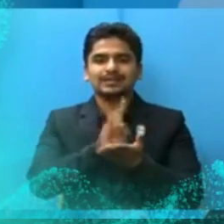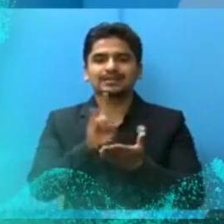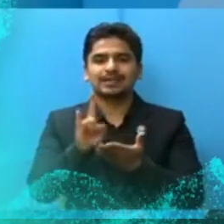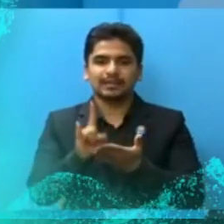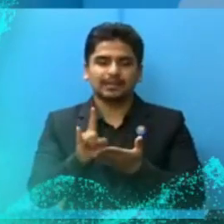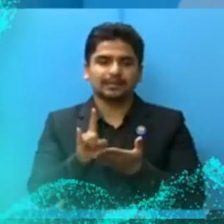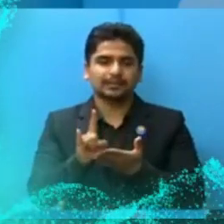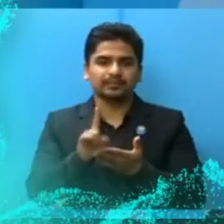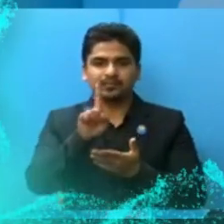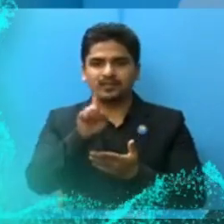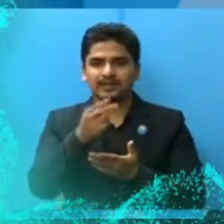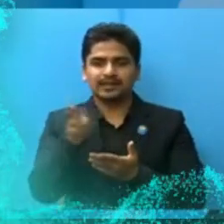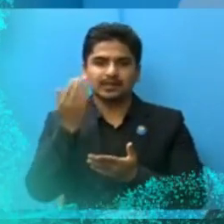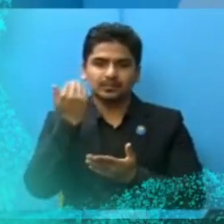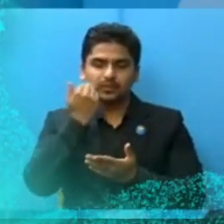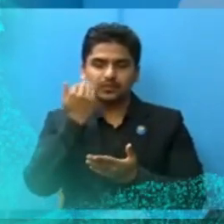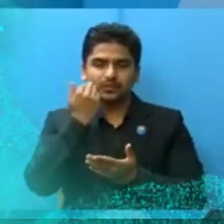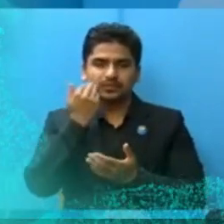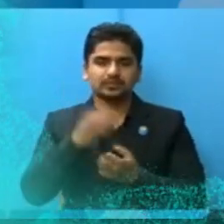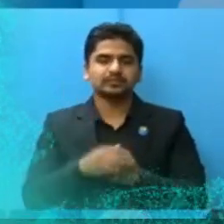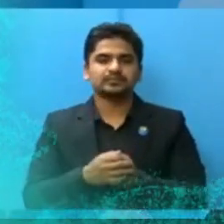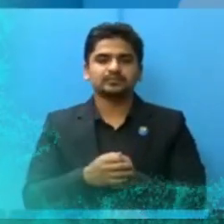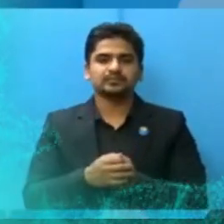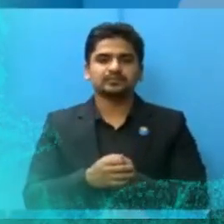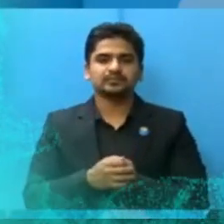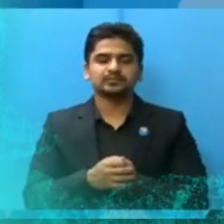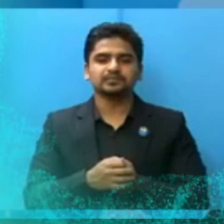झापामा 1 जना पुरुष,